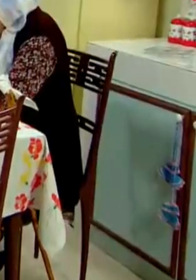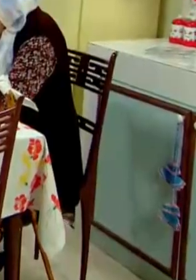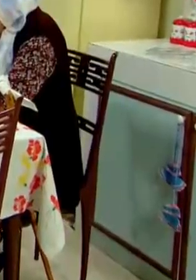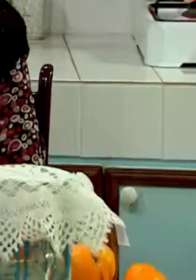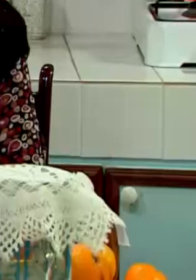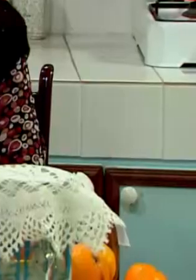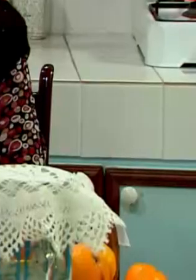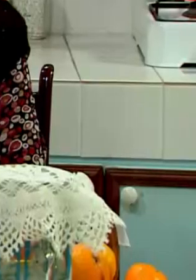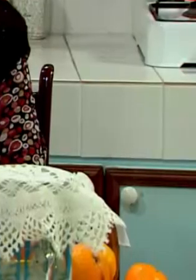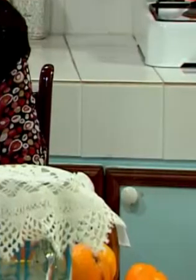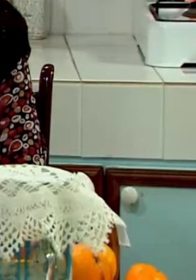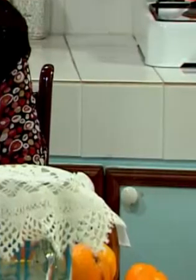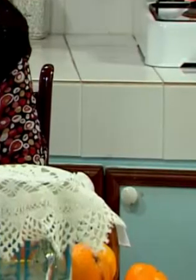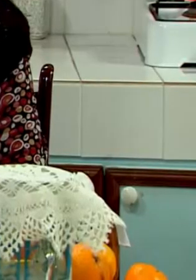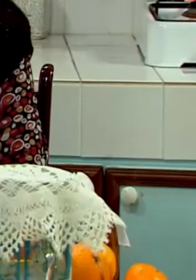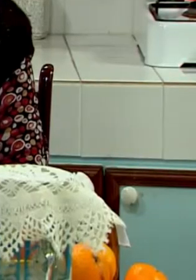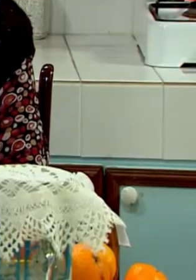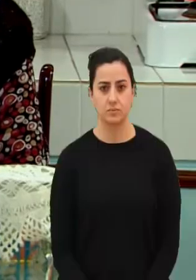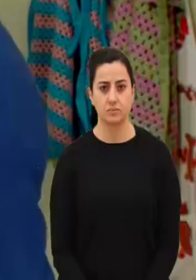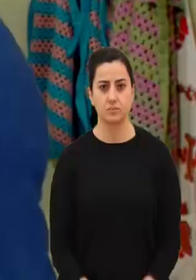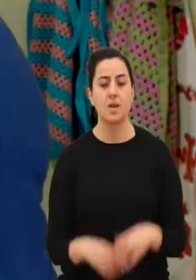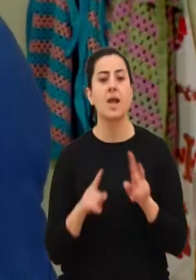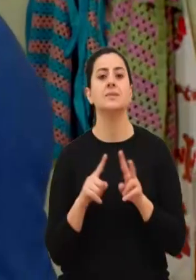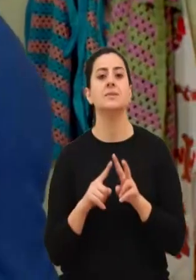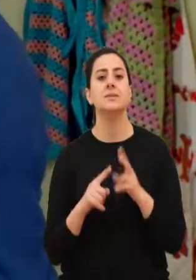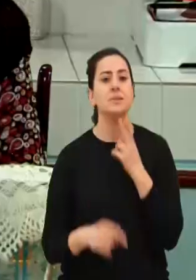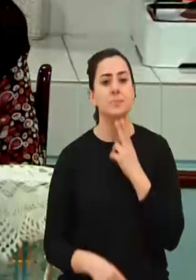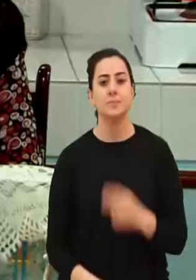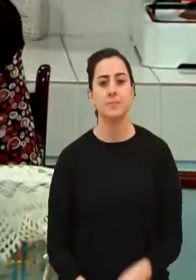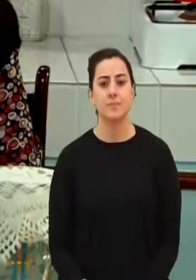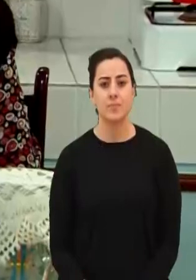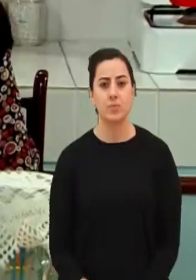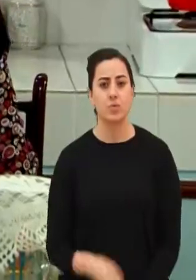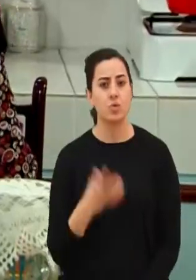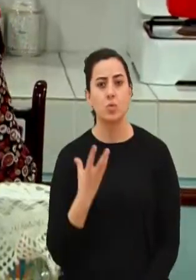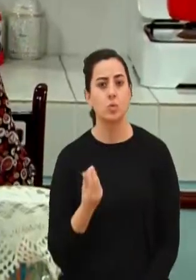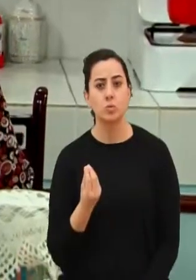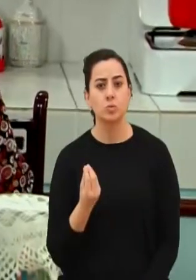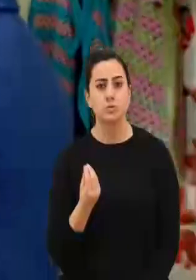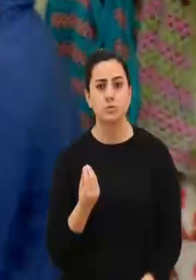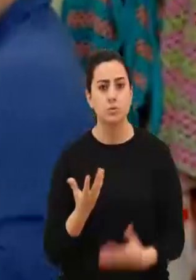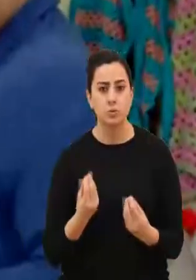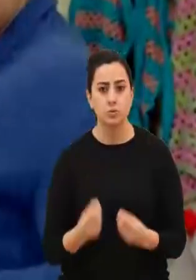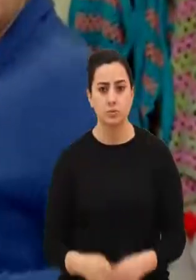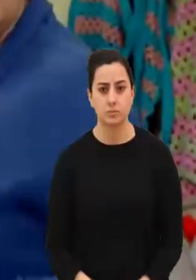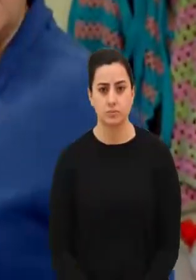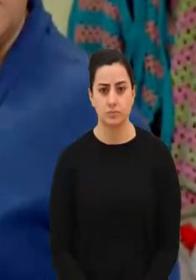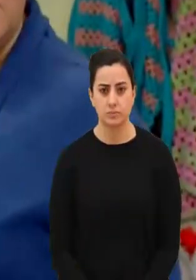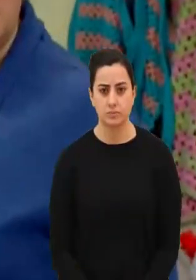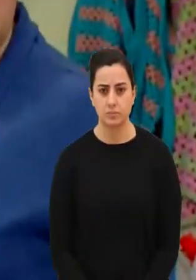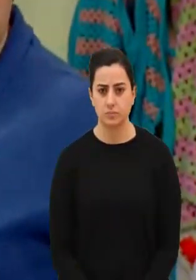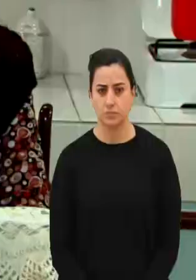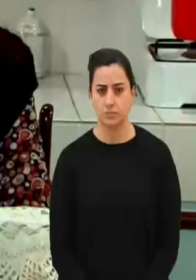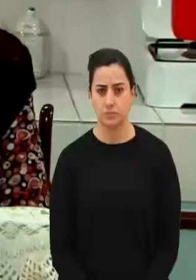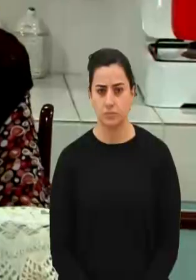Patağına masada bir karın ağrısı var gibi. Nazlı? Ne oldu Mari? Kaçacak idim ne oldu?